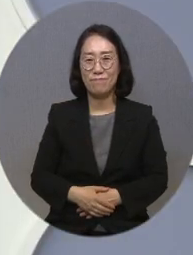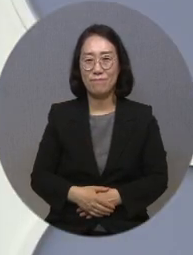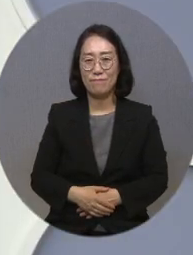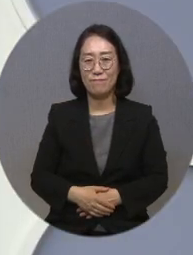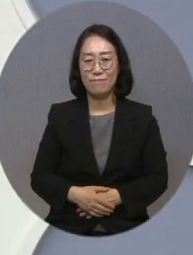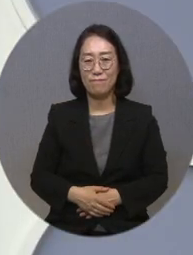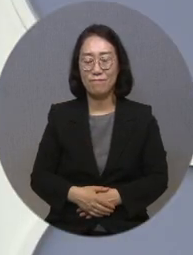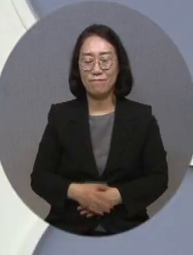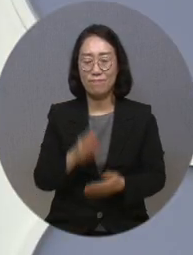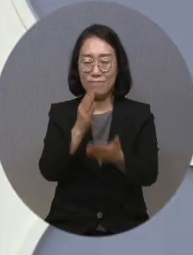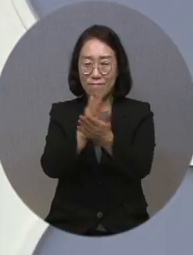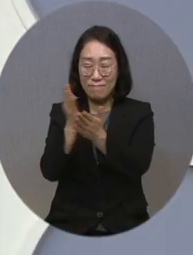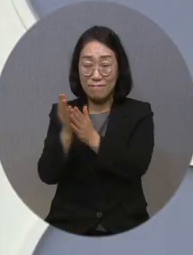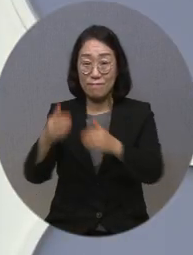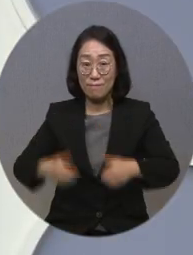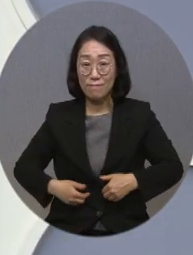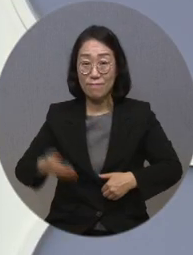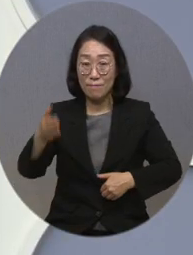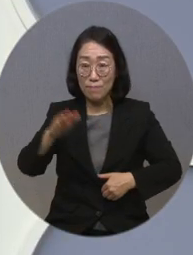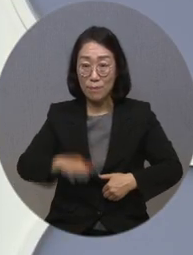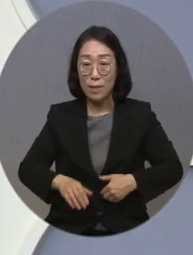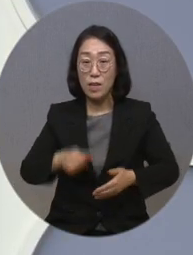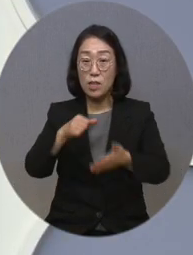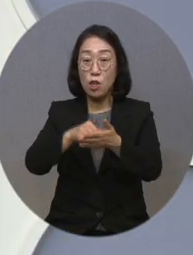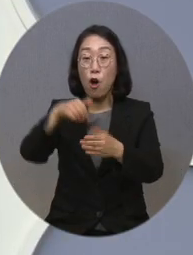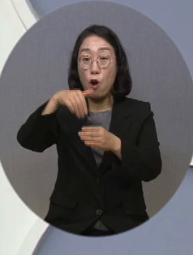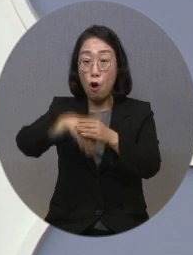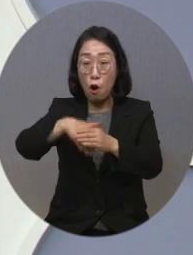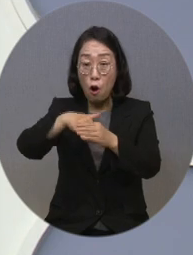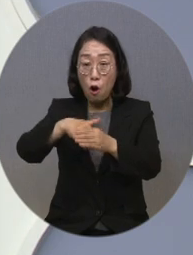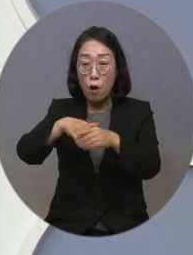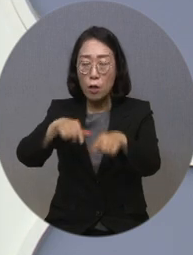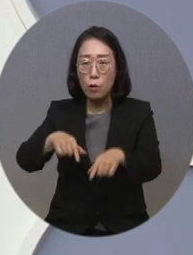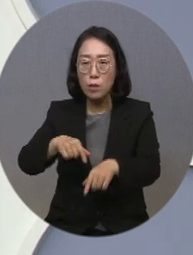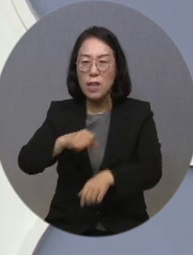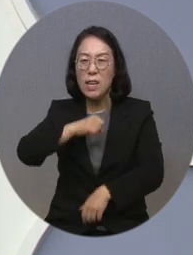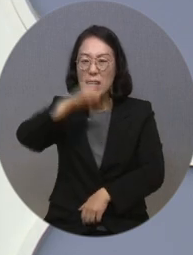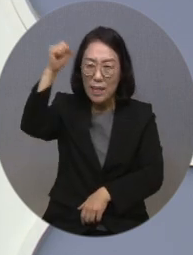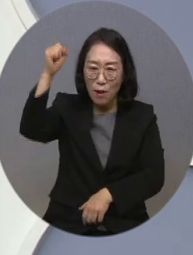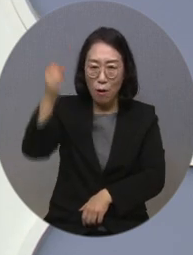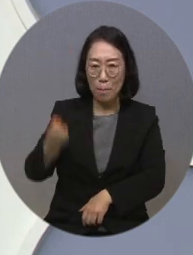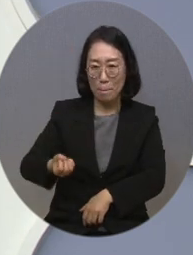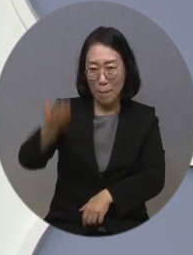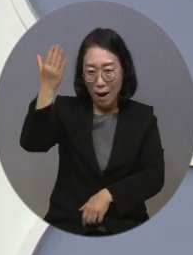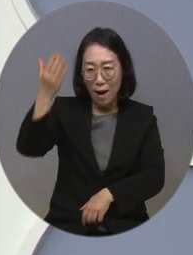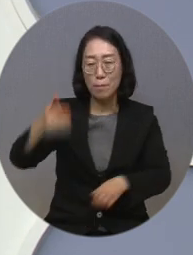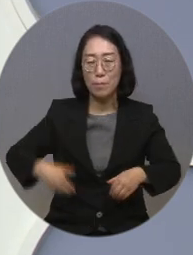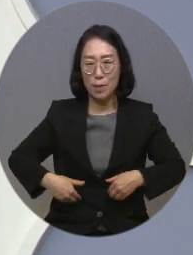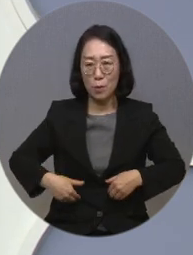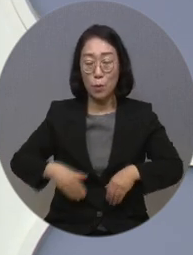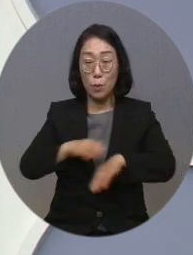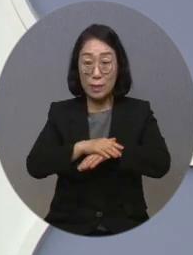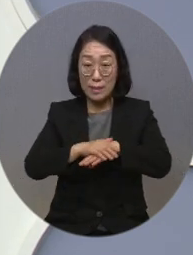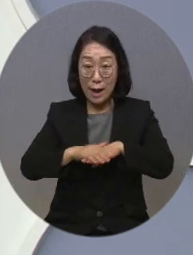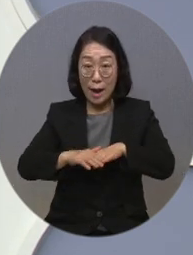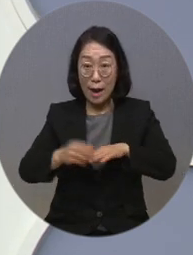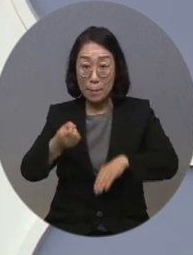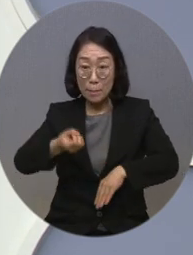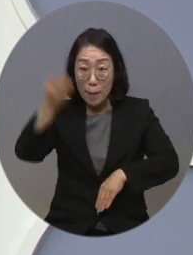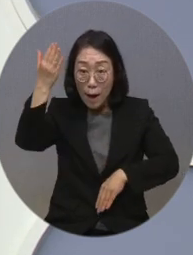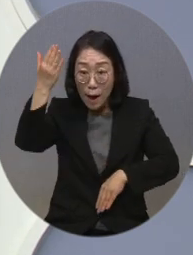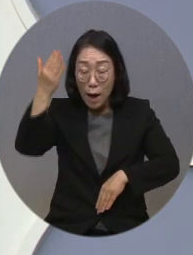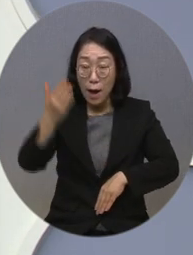봐야 되지만 역시 이게 선거라는 건 이겨야 되거든요. 그렇죠. 그래서 당선 가능성이 저는 1번이다.